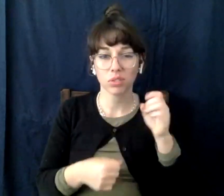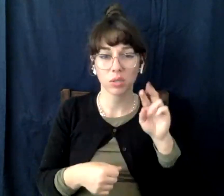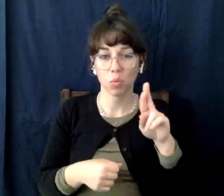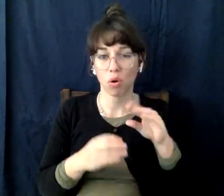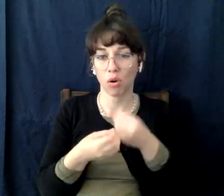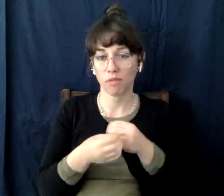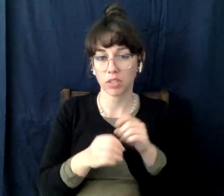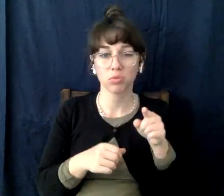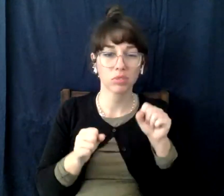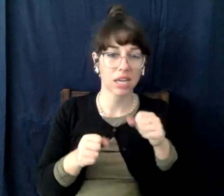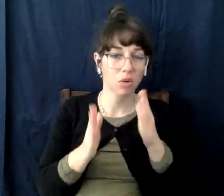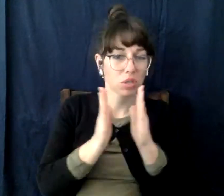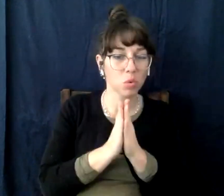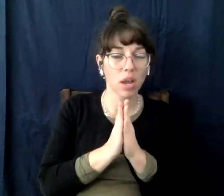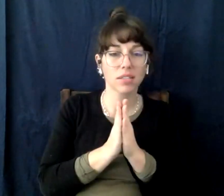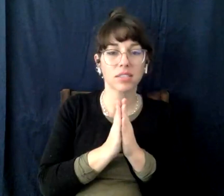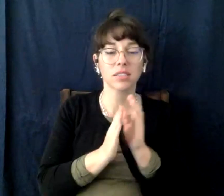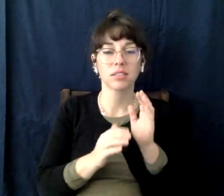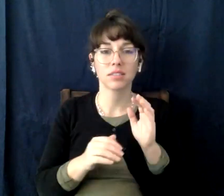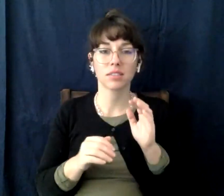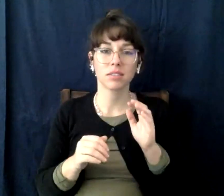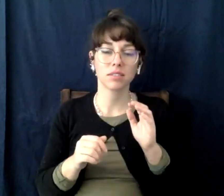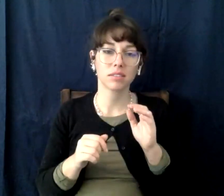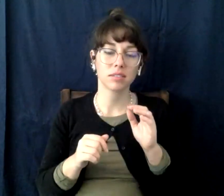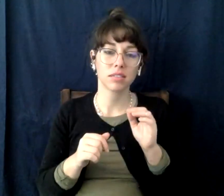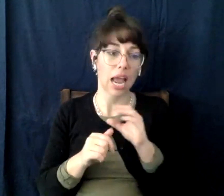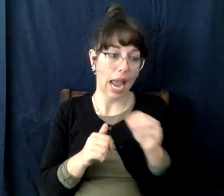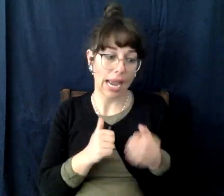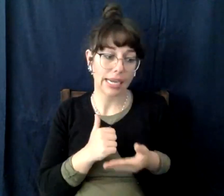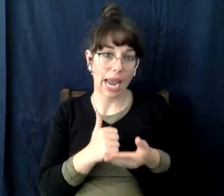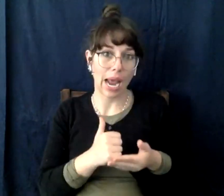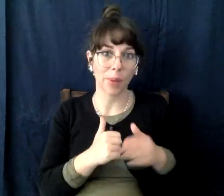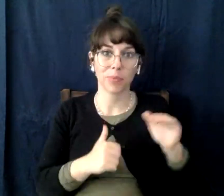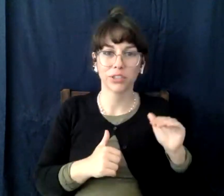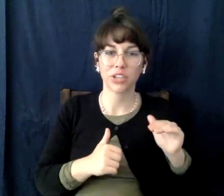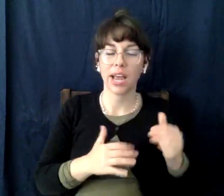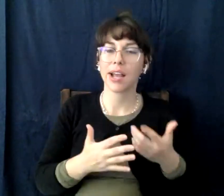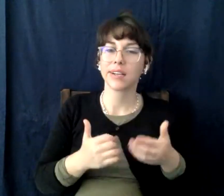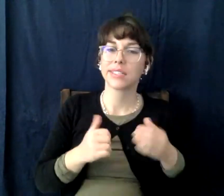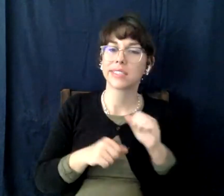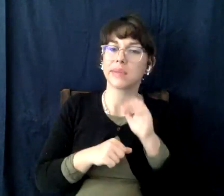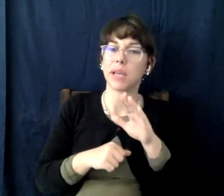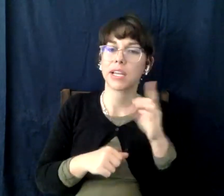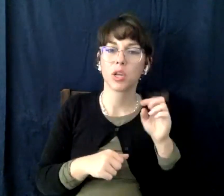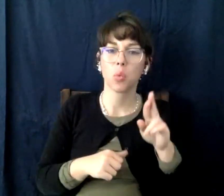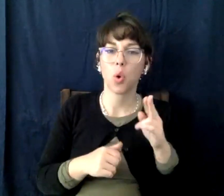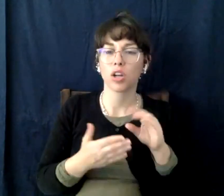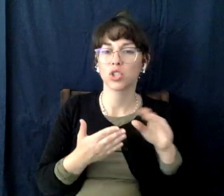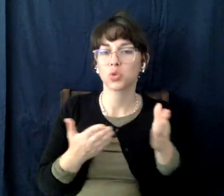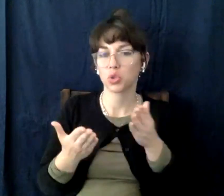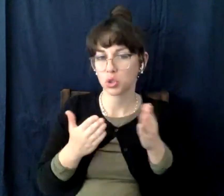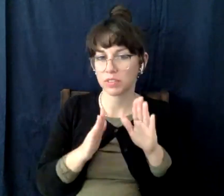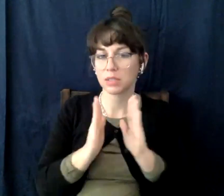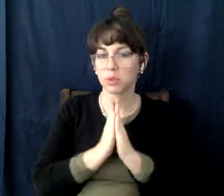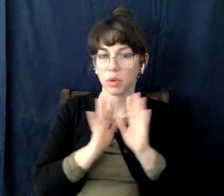submit, help your child submit a DOR student services request form. I'm going to drop my